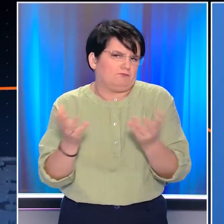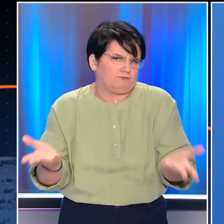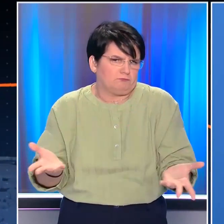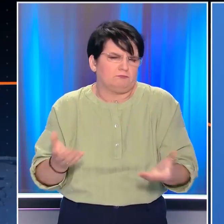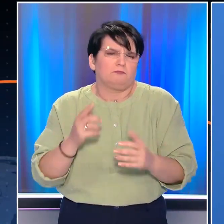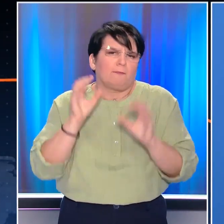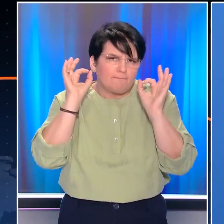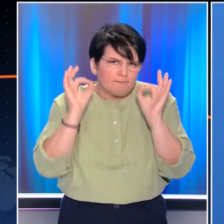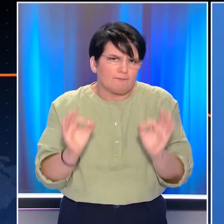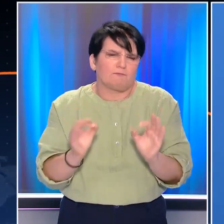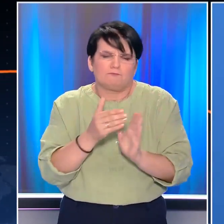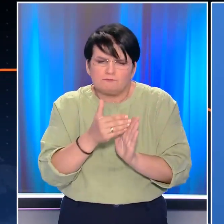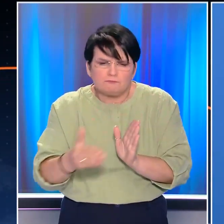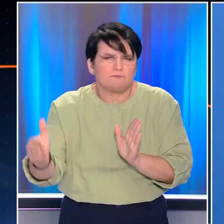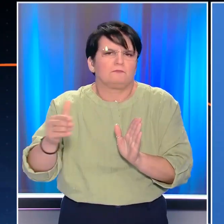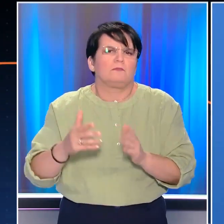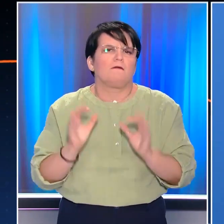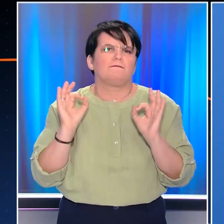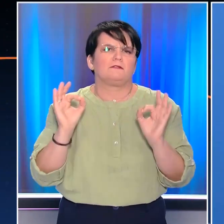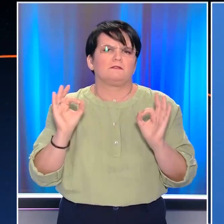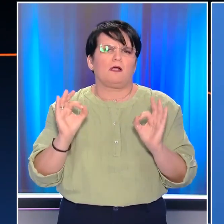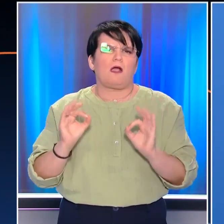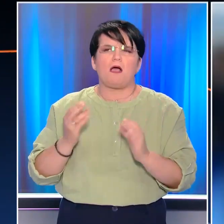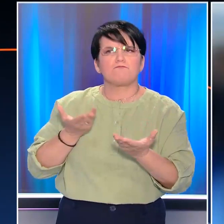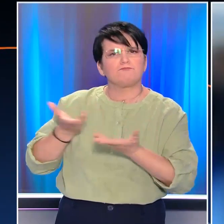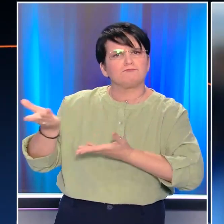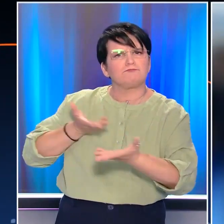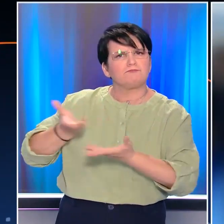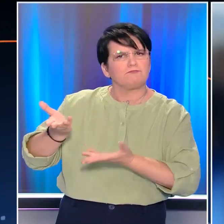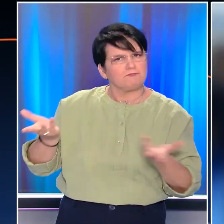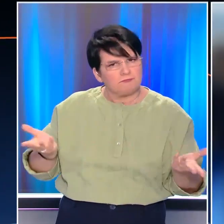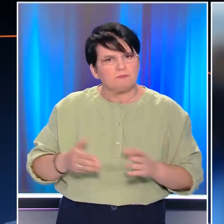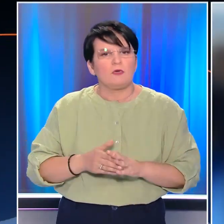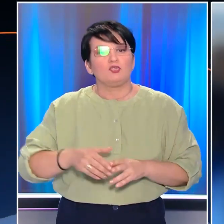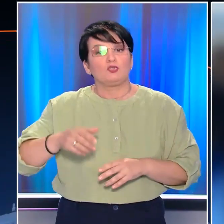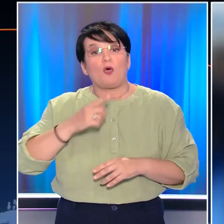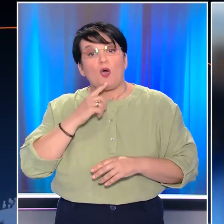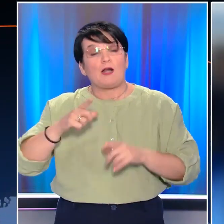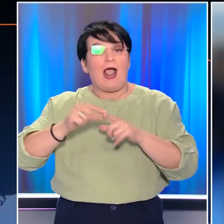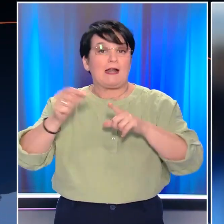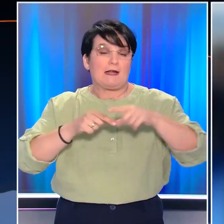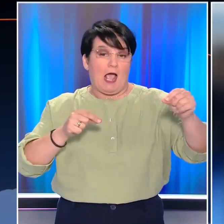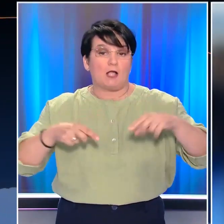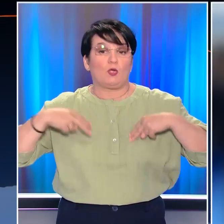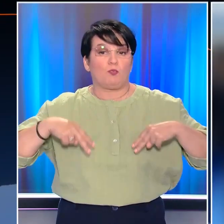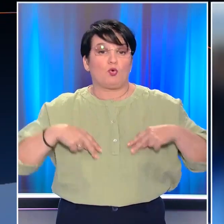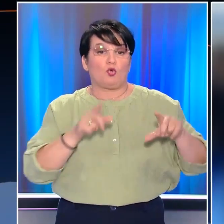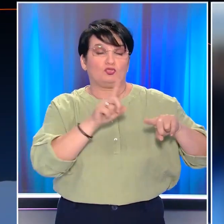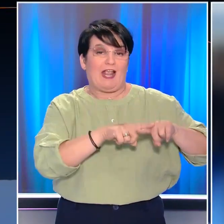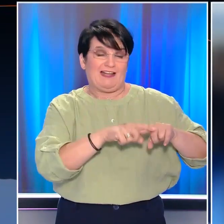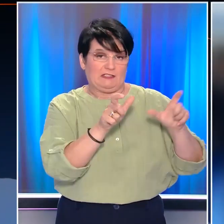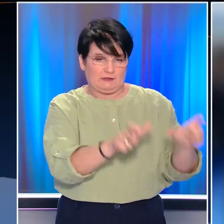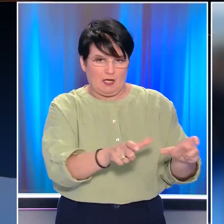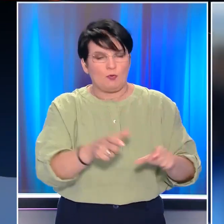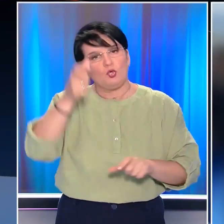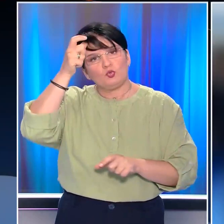οποίο έχουμε προσδιορίσει, αυτή η πόρτα είναι πάντα ανοιχτή. Στο περιθώριο της Συνόδου του ΝΑΤΟ, ο Υπουργός Άμυνας Νίκος Παναγιωτόπουλος είχε συνάντηση